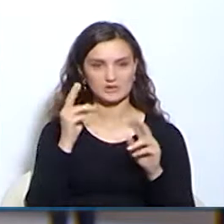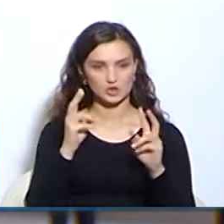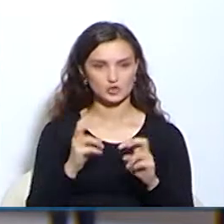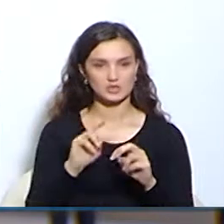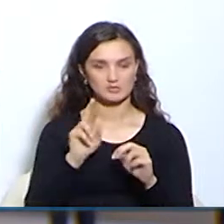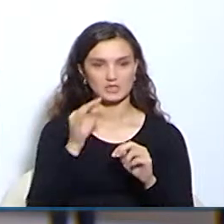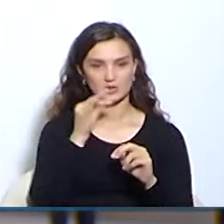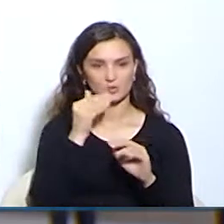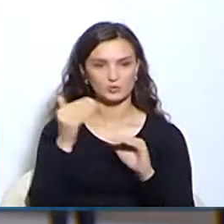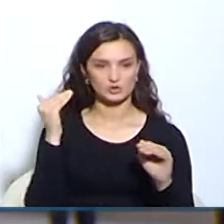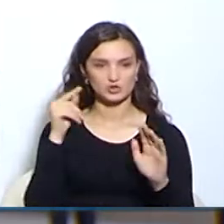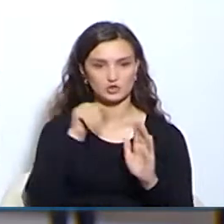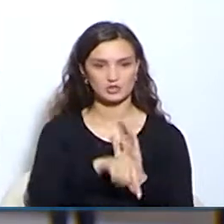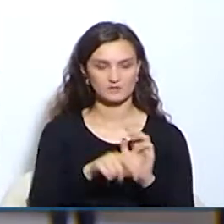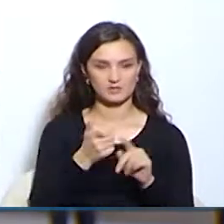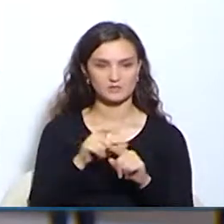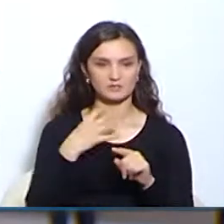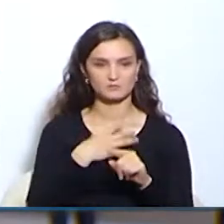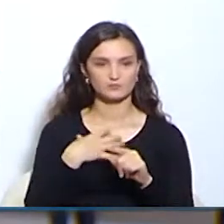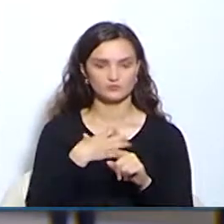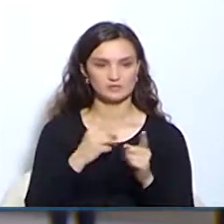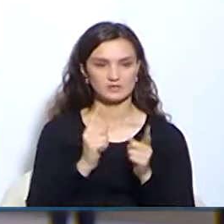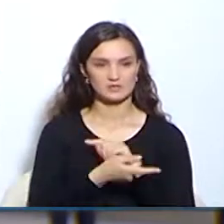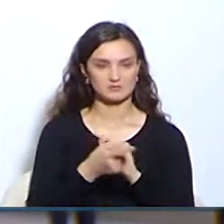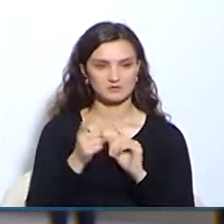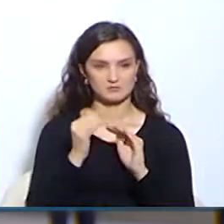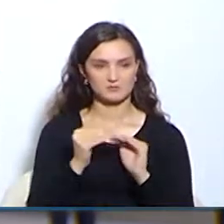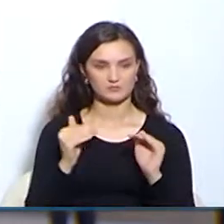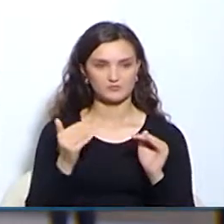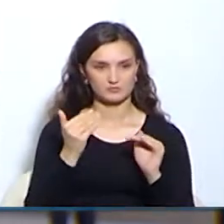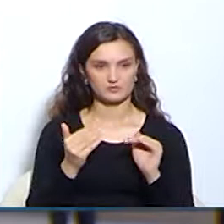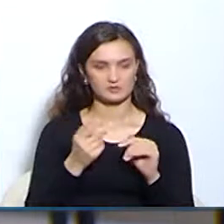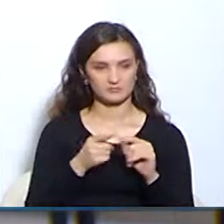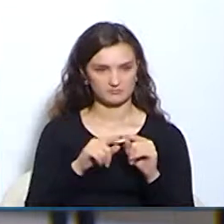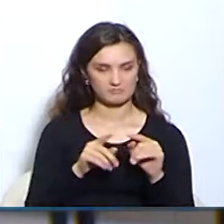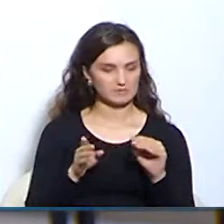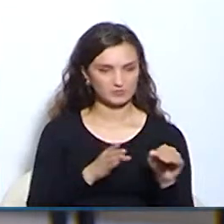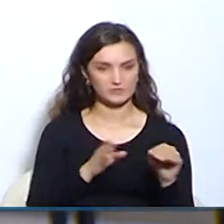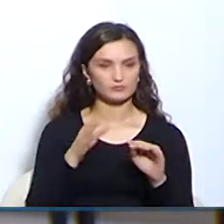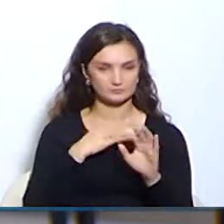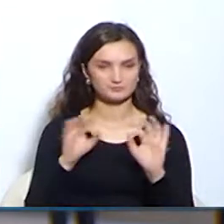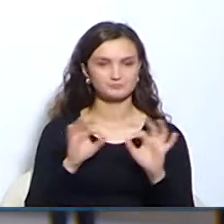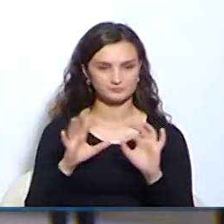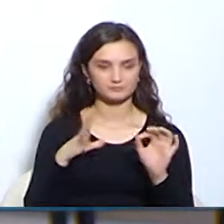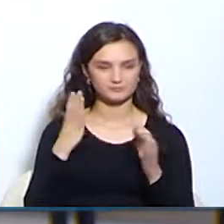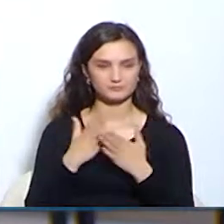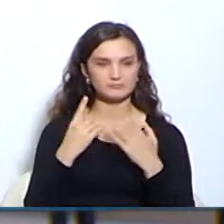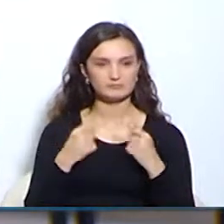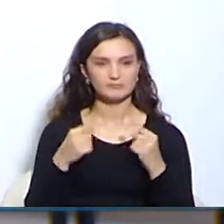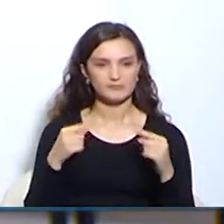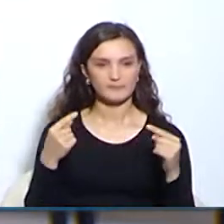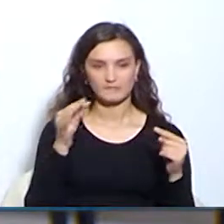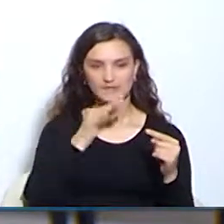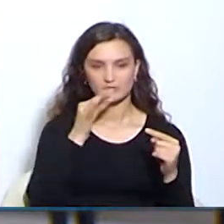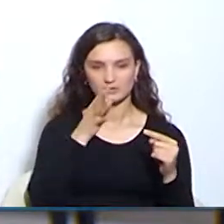და ადრეული ჩარევა ძალიან მნიშვნელოვნად ცვლის გამოსავალს. აი ჩვენ ვისაუბრეთ იმაზე, რომ არსებობს სხვადასხვა